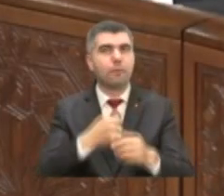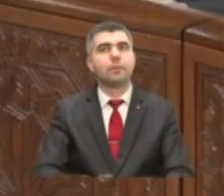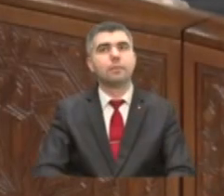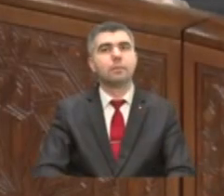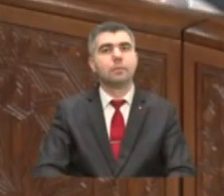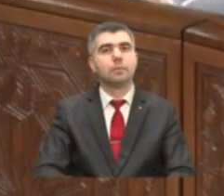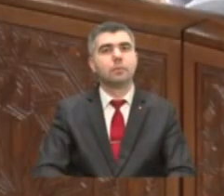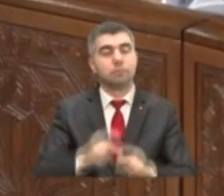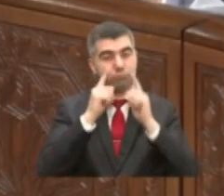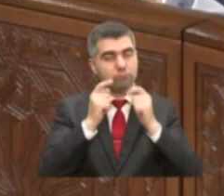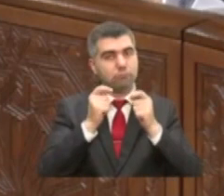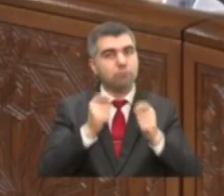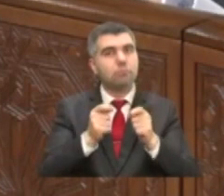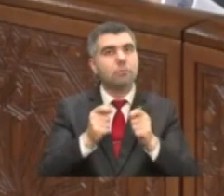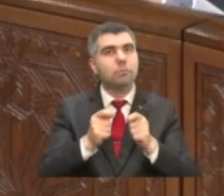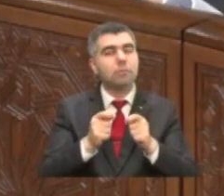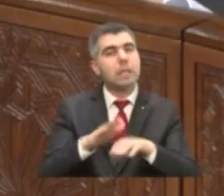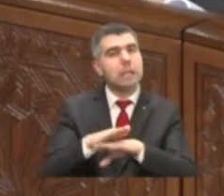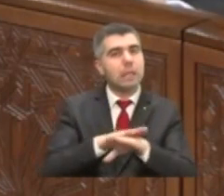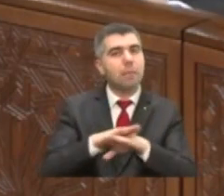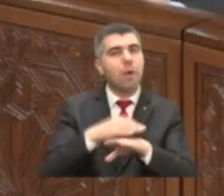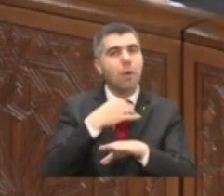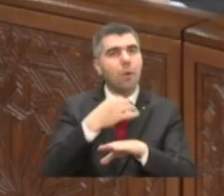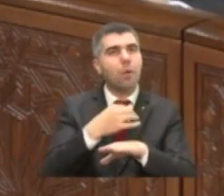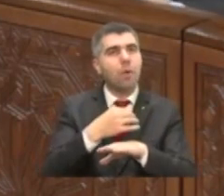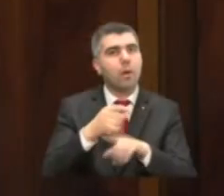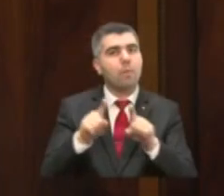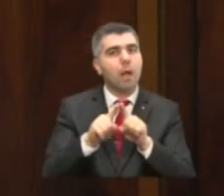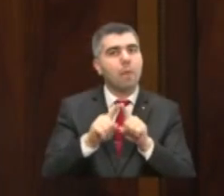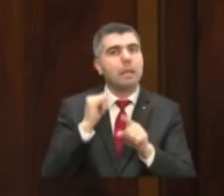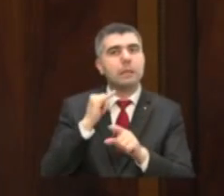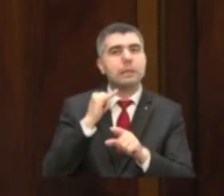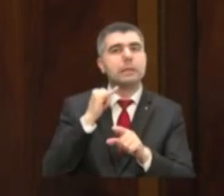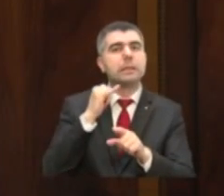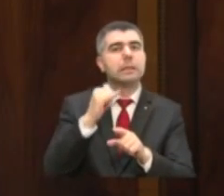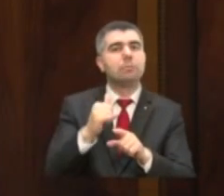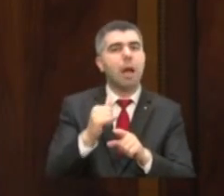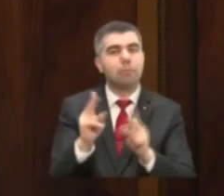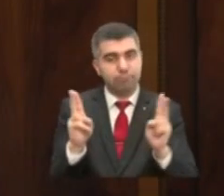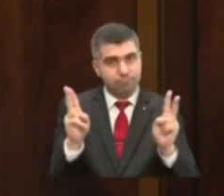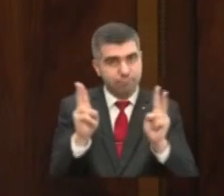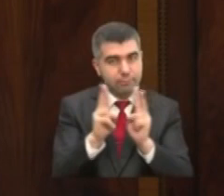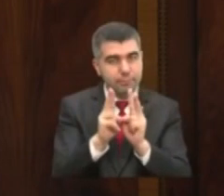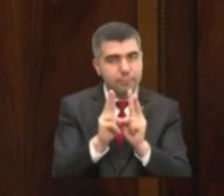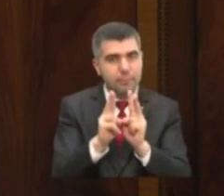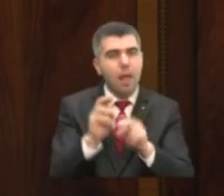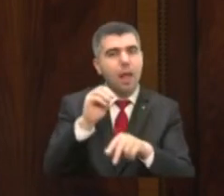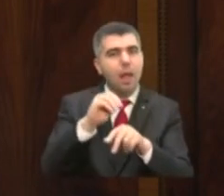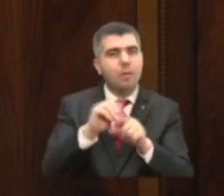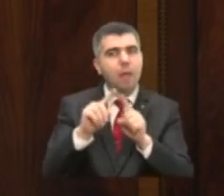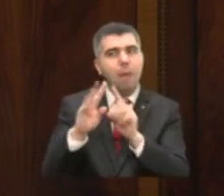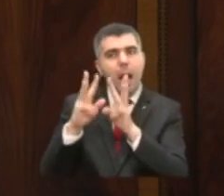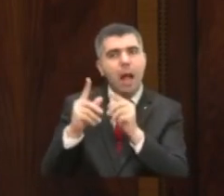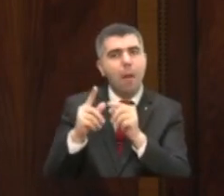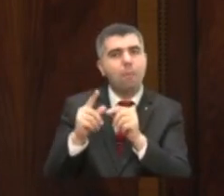اسمح لي أن أقول لك بأنها تتكرر في كل لقاء مع اختلاف بسيط،